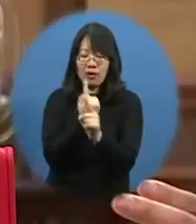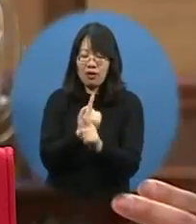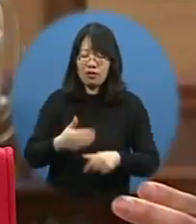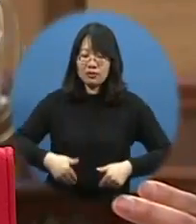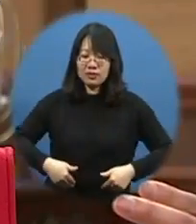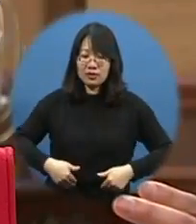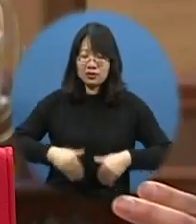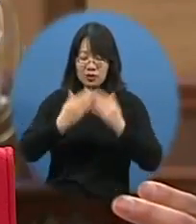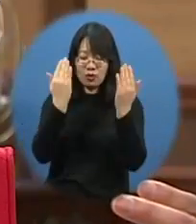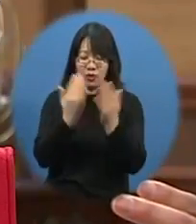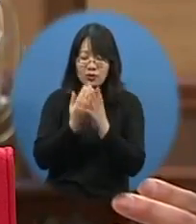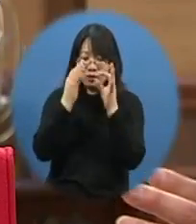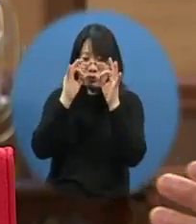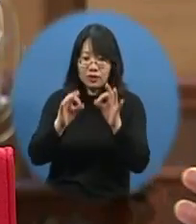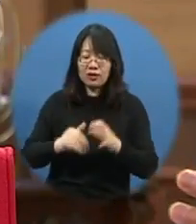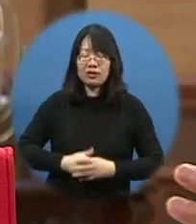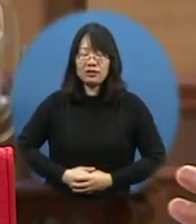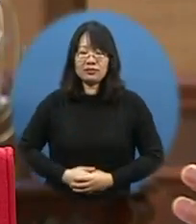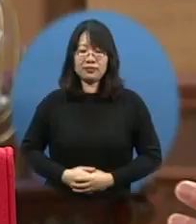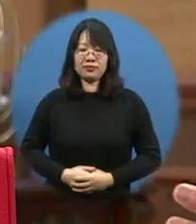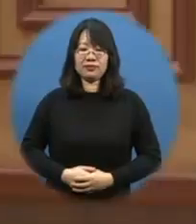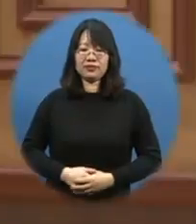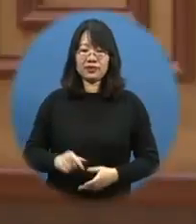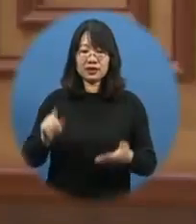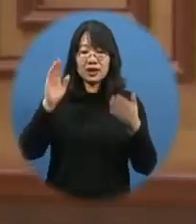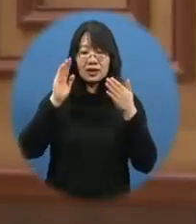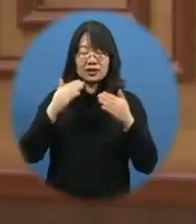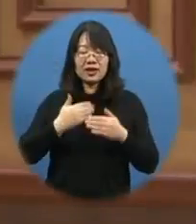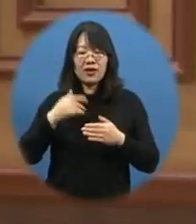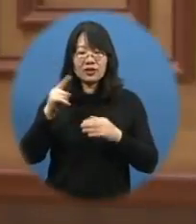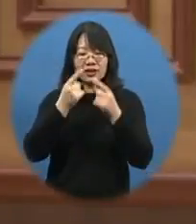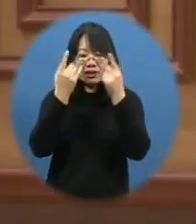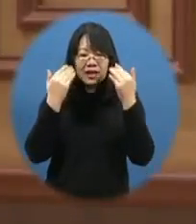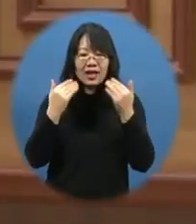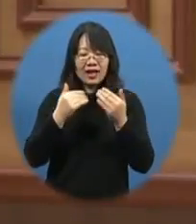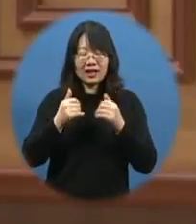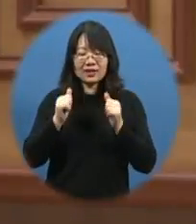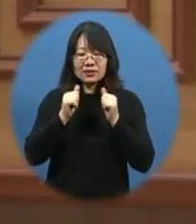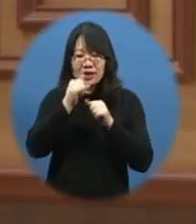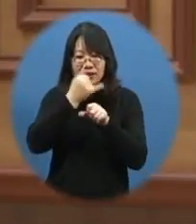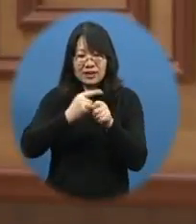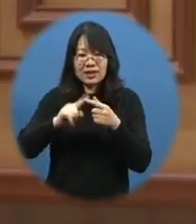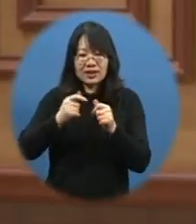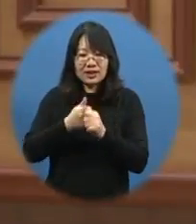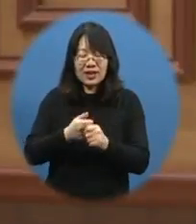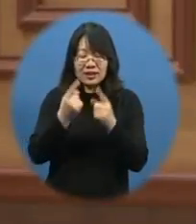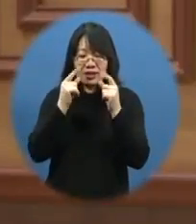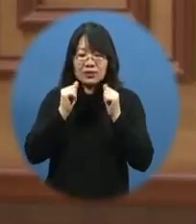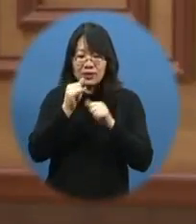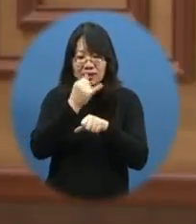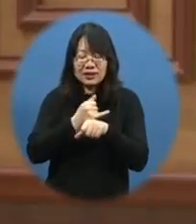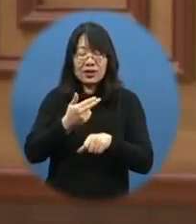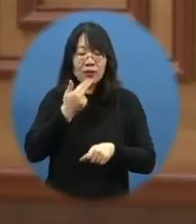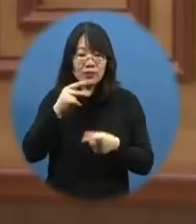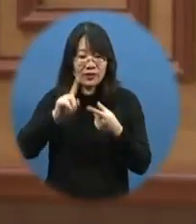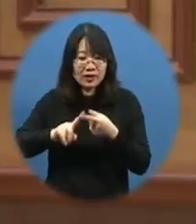됩니다. 예. 전체적으로. 예. 그 학생이 네가 어느 대학을 나왔느냐, 네가 대학을 졸업했느냐 안